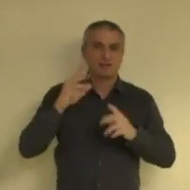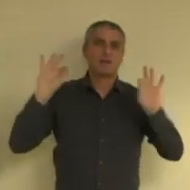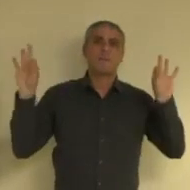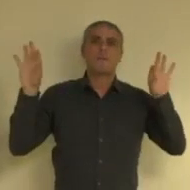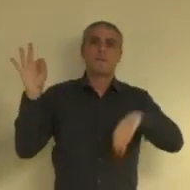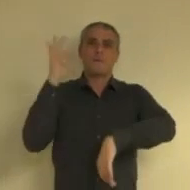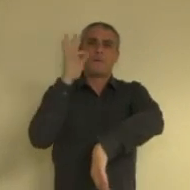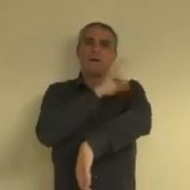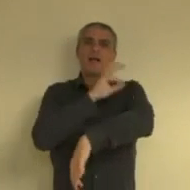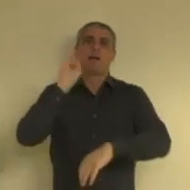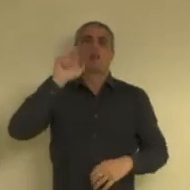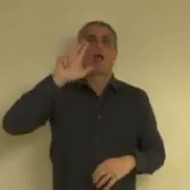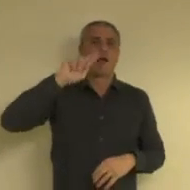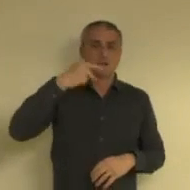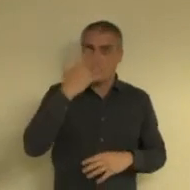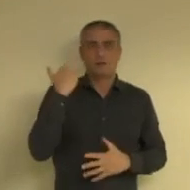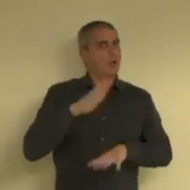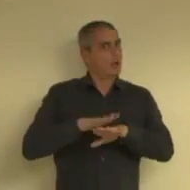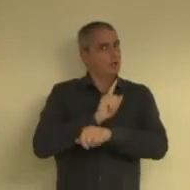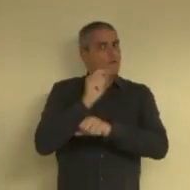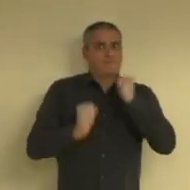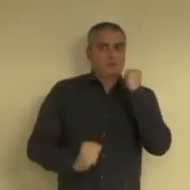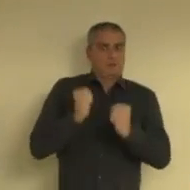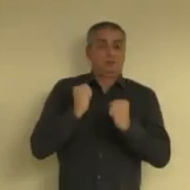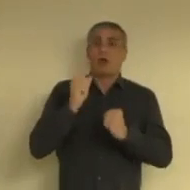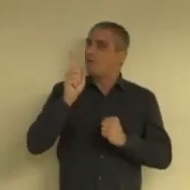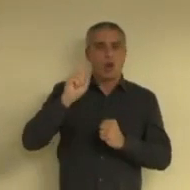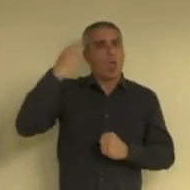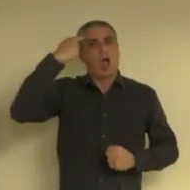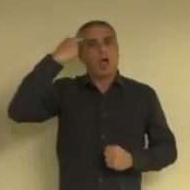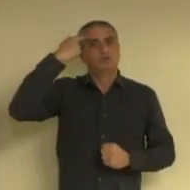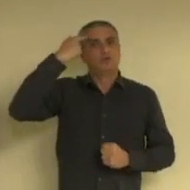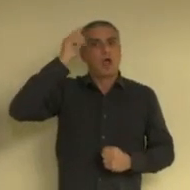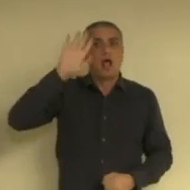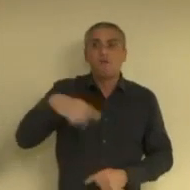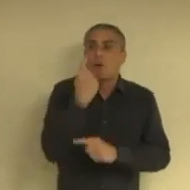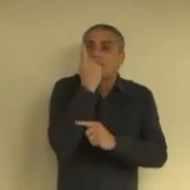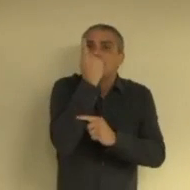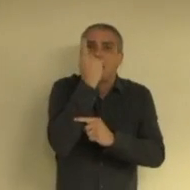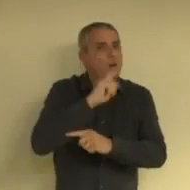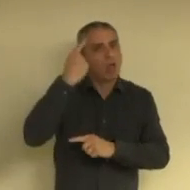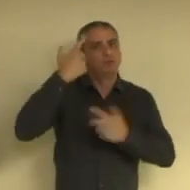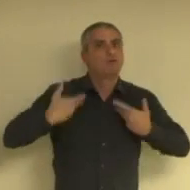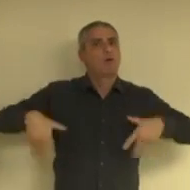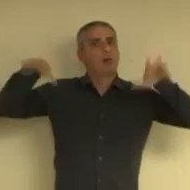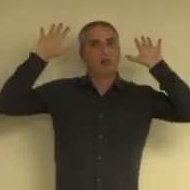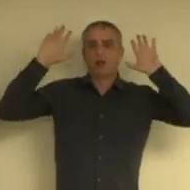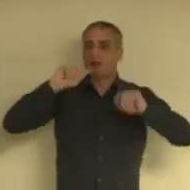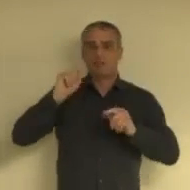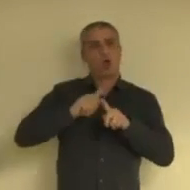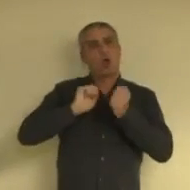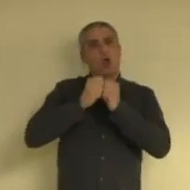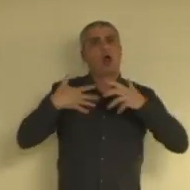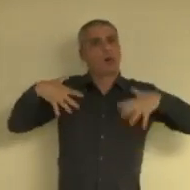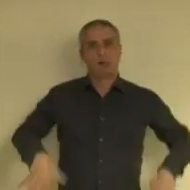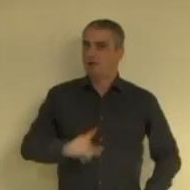מלאריה. היה להם קשה מאוד, אבל הם לא חשבו אפילו לרגע אחד להרים ידיים,